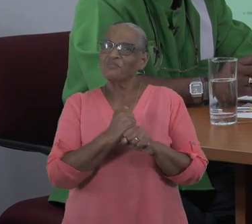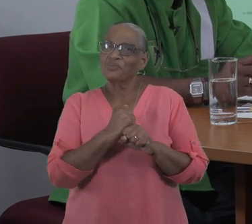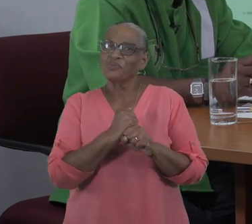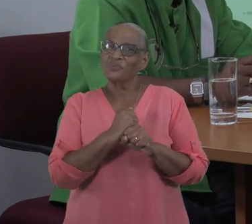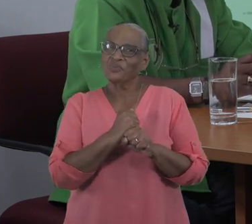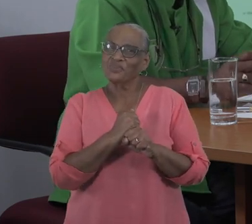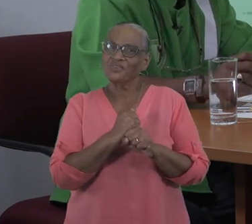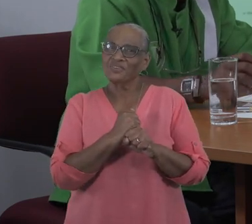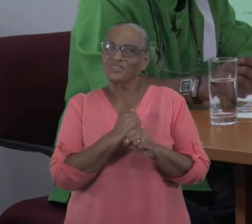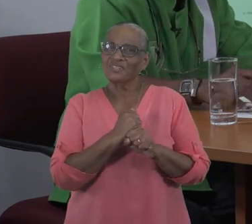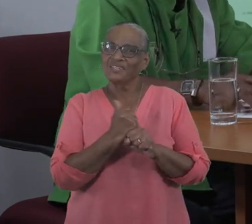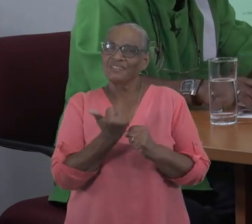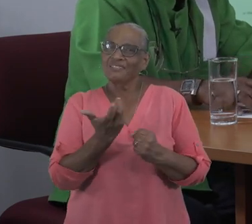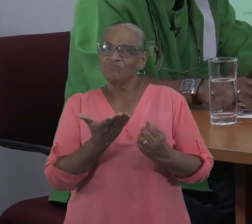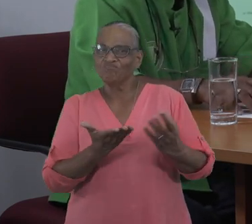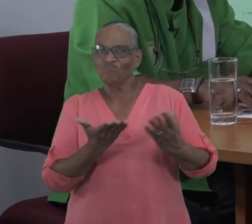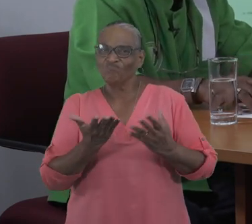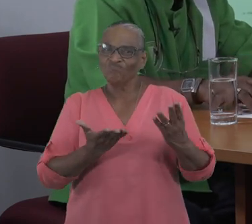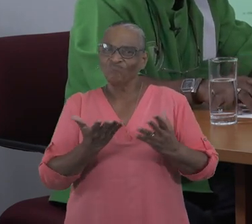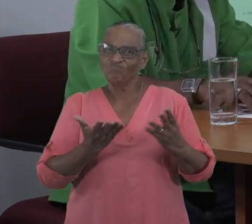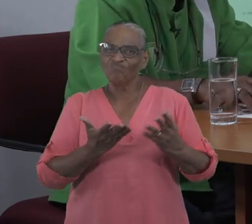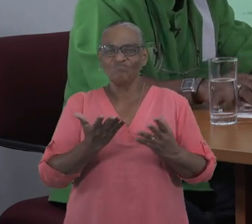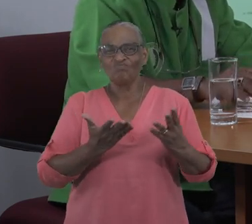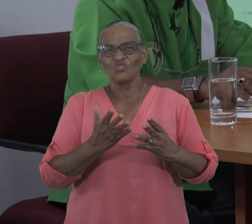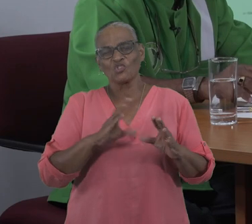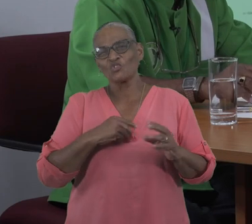ook, ik ben natuurlijk, we zijn allemaal